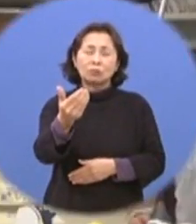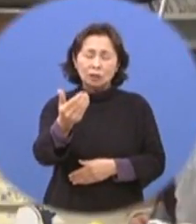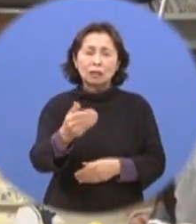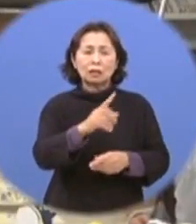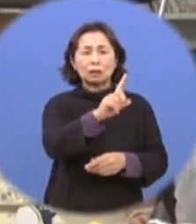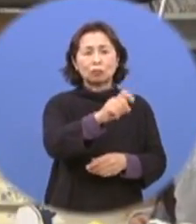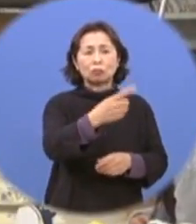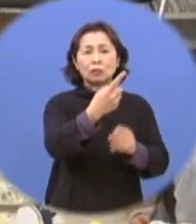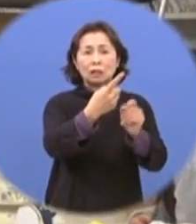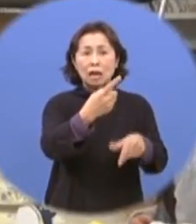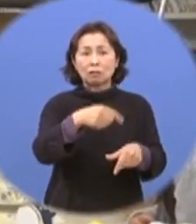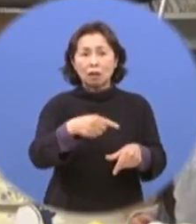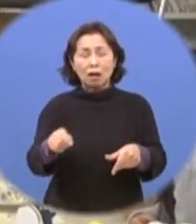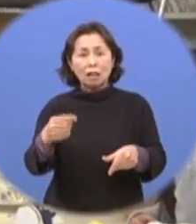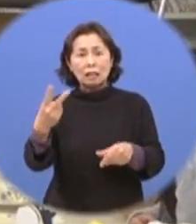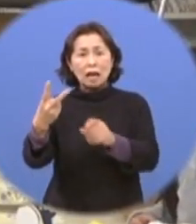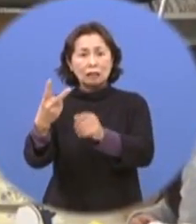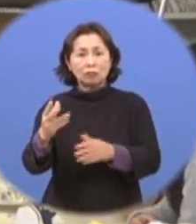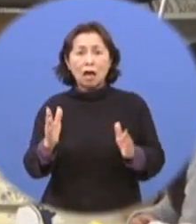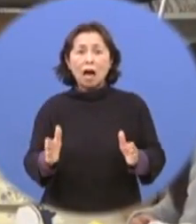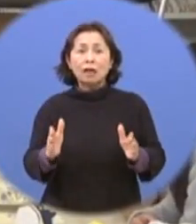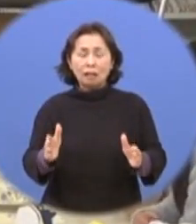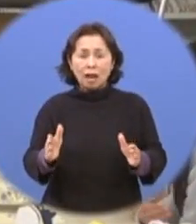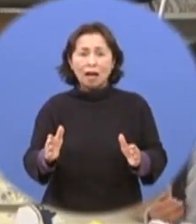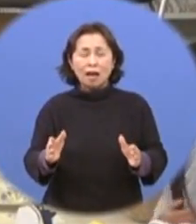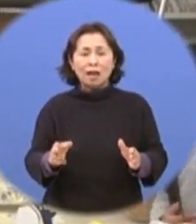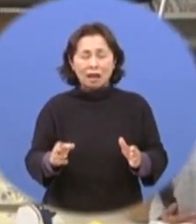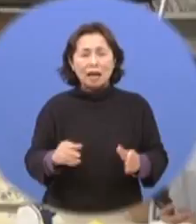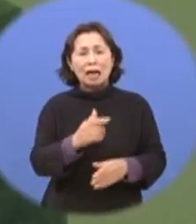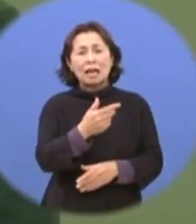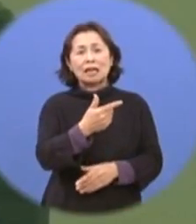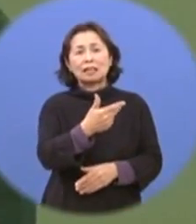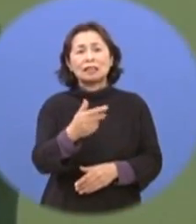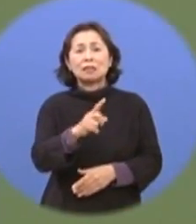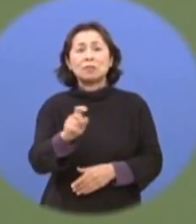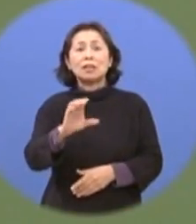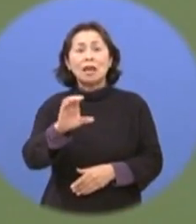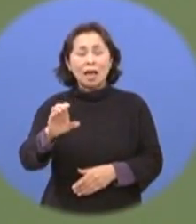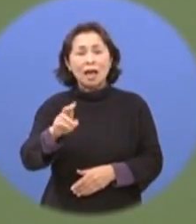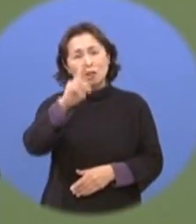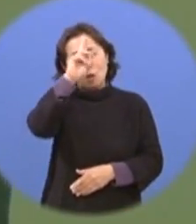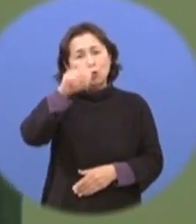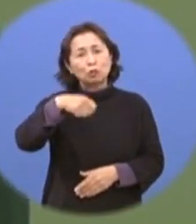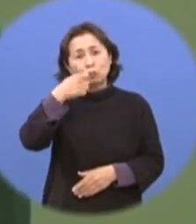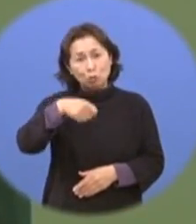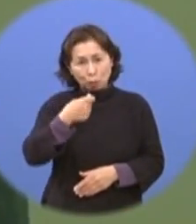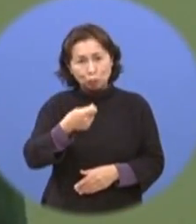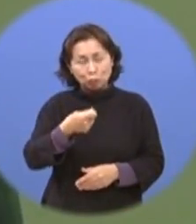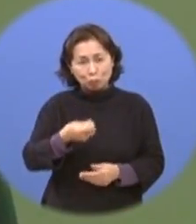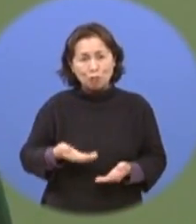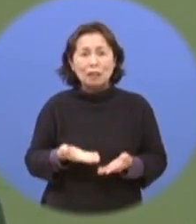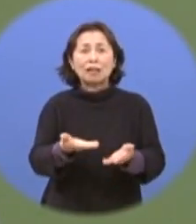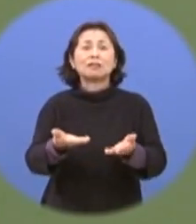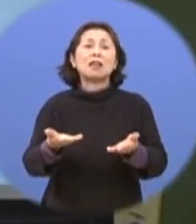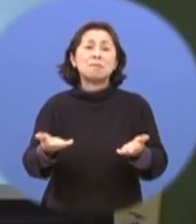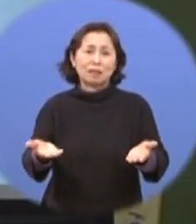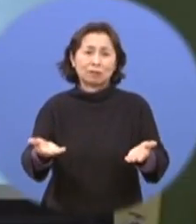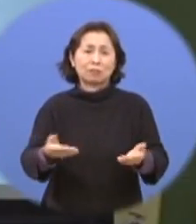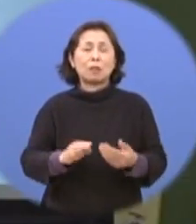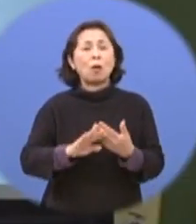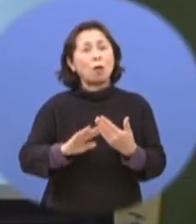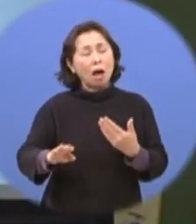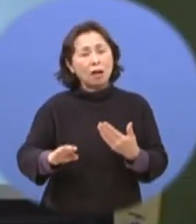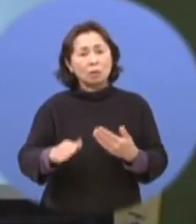の間ということであの gba の給食を提供していくということで行っておりますしまあ調理実習とか